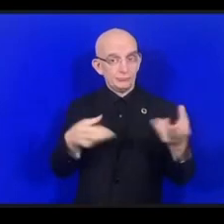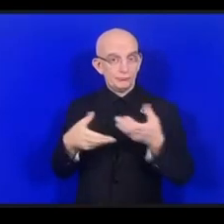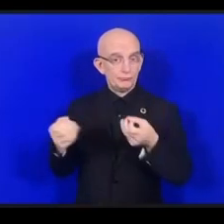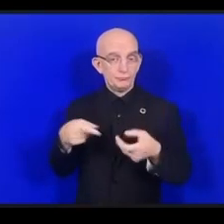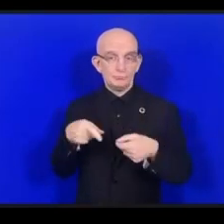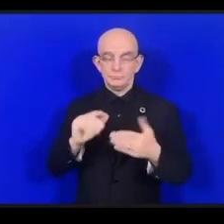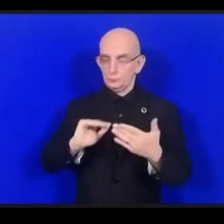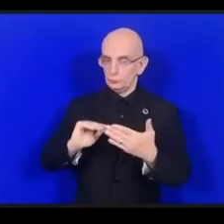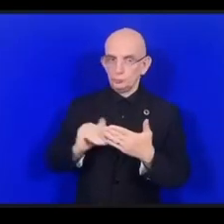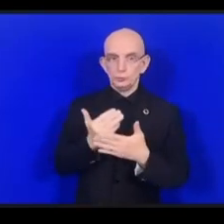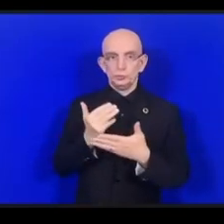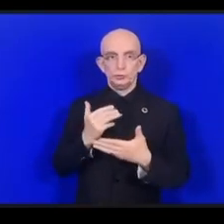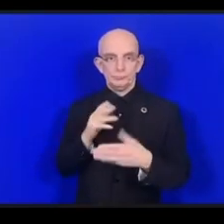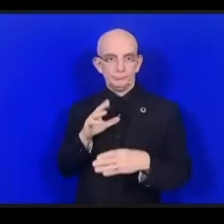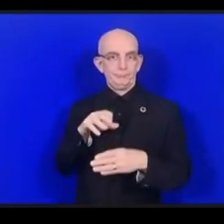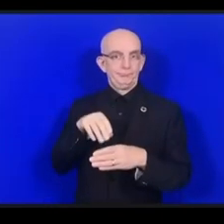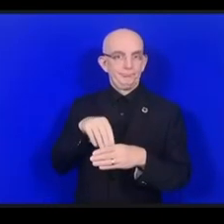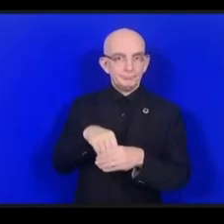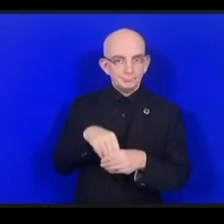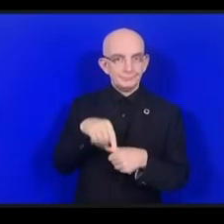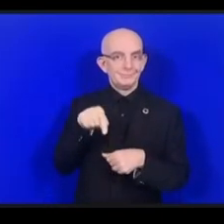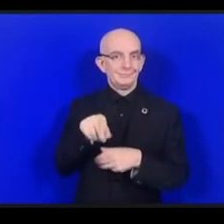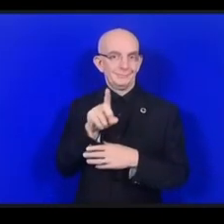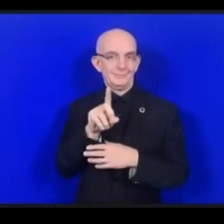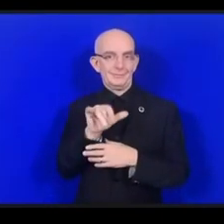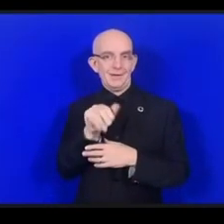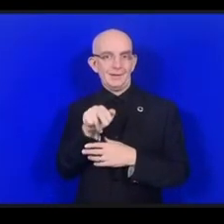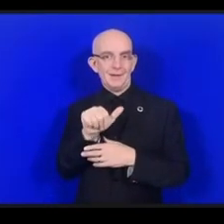的 OER。